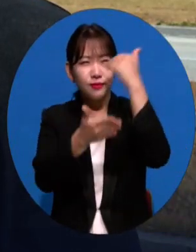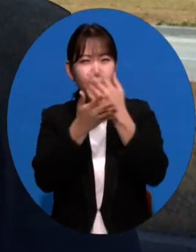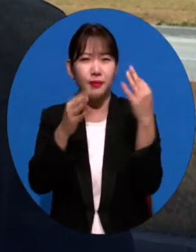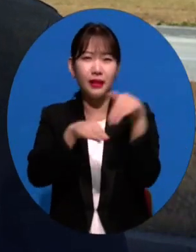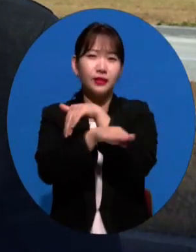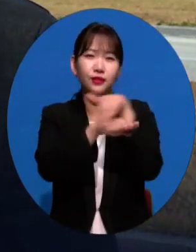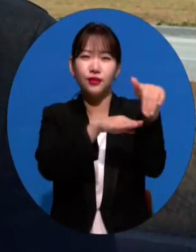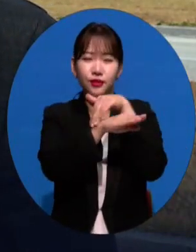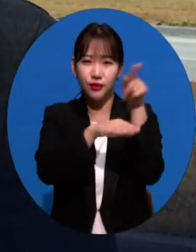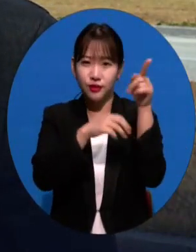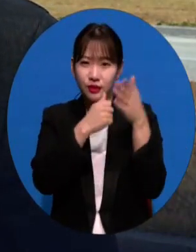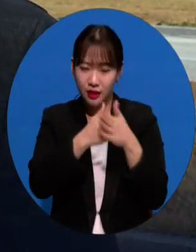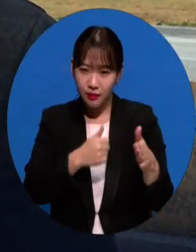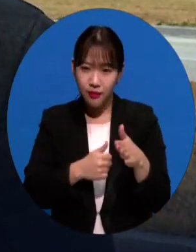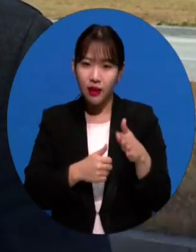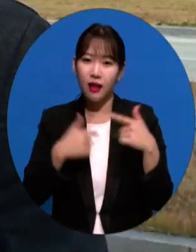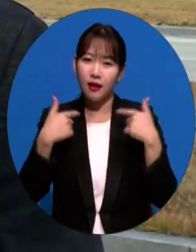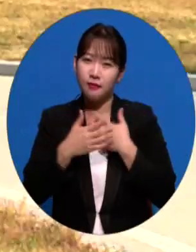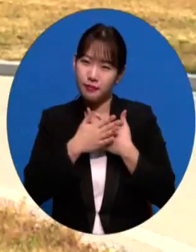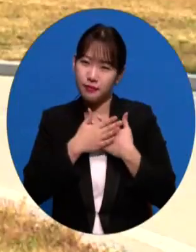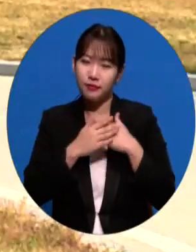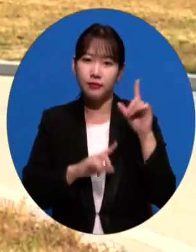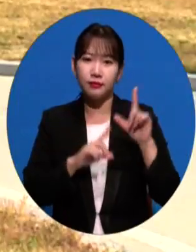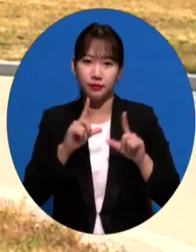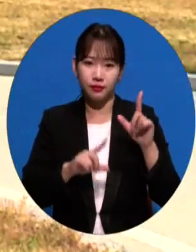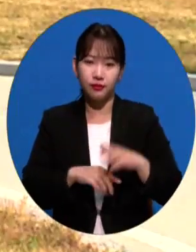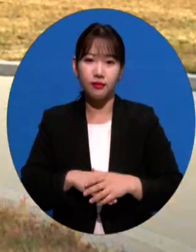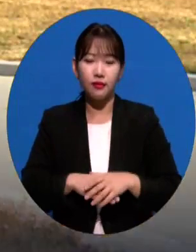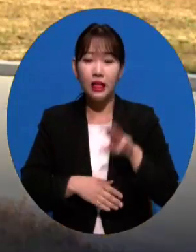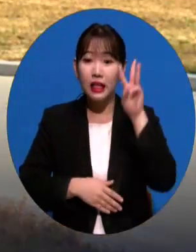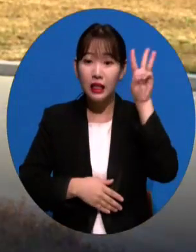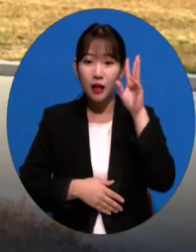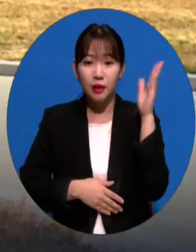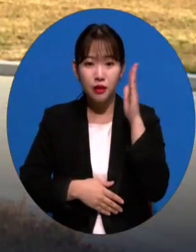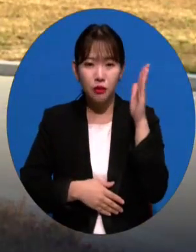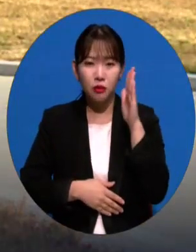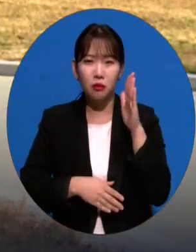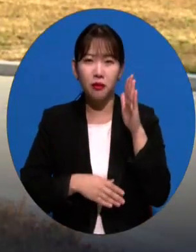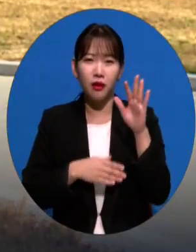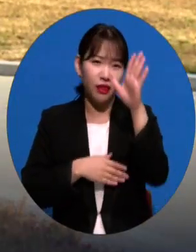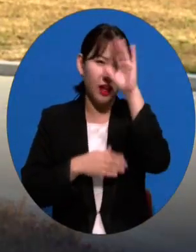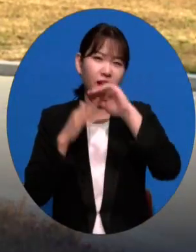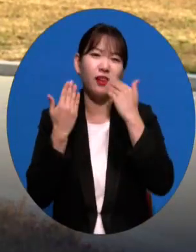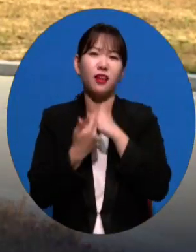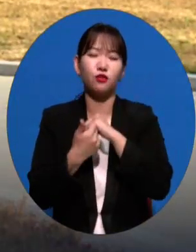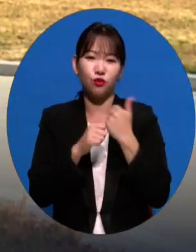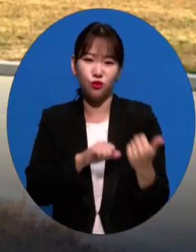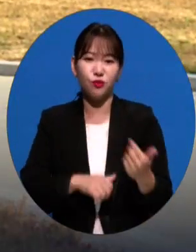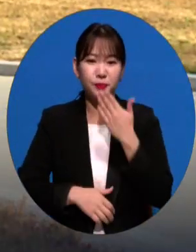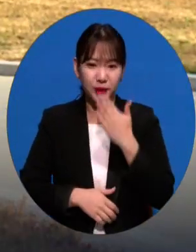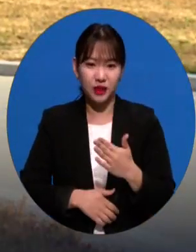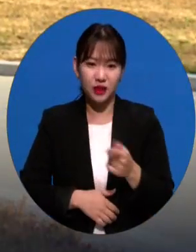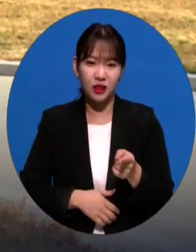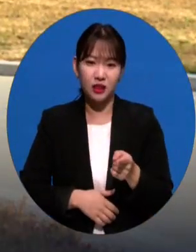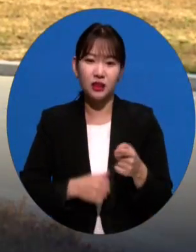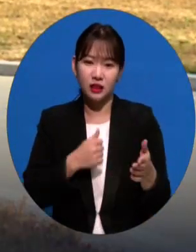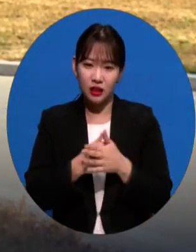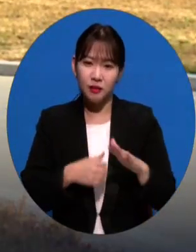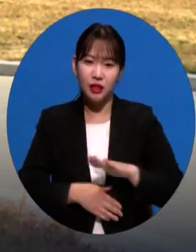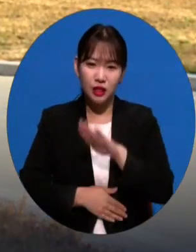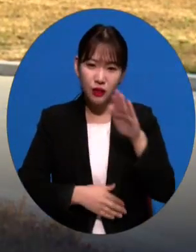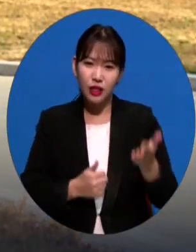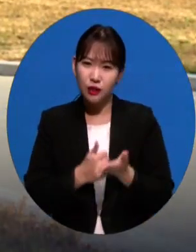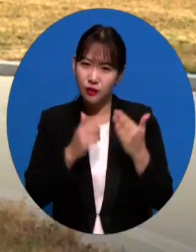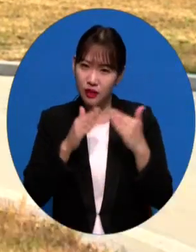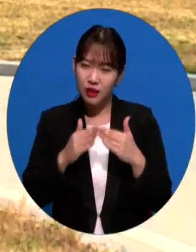때문에 그러한 부분에서 매우 긴장한 상태로 지금 한 3일 정도만 다 폐사하고요. 이제 그렇기 때문에 이제 저희 농가들은